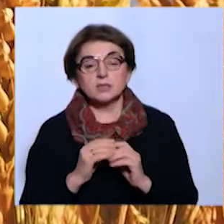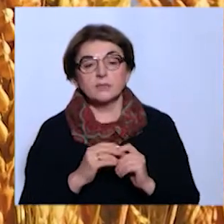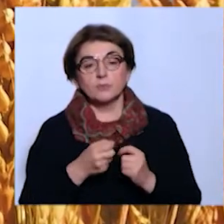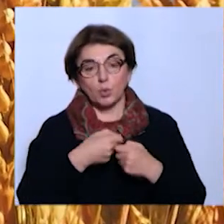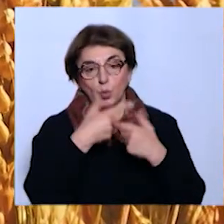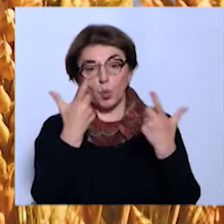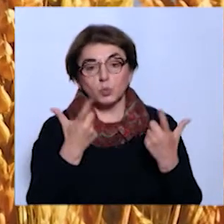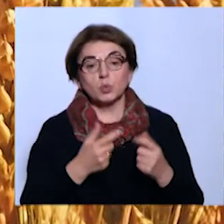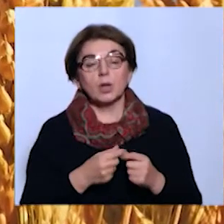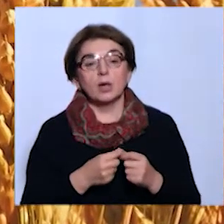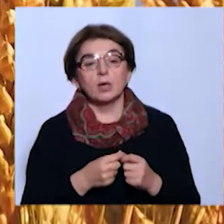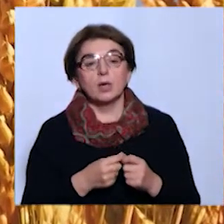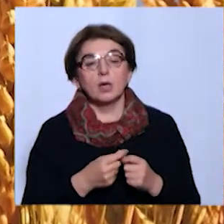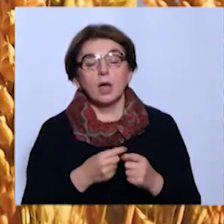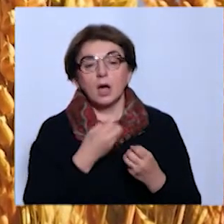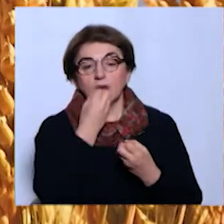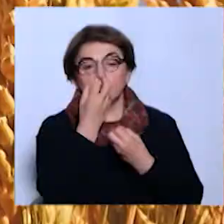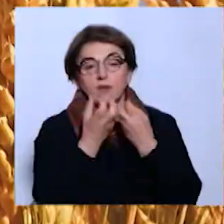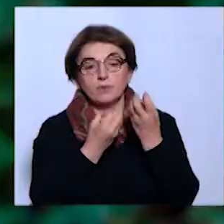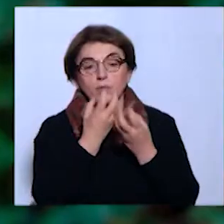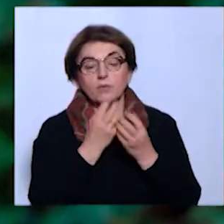კულტურა. Ყვავილოვანი მცენარეებისაგან